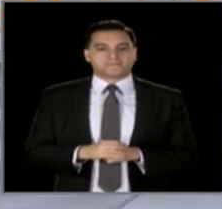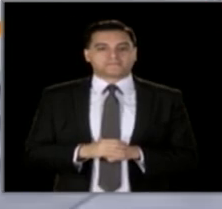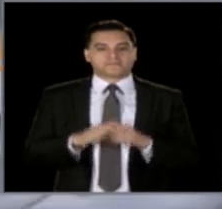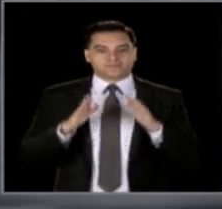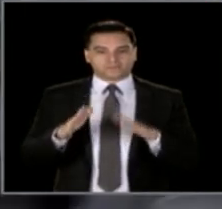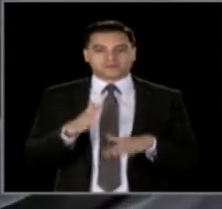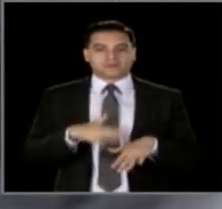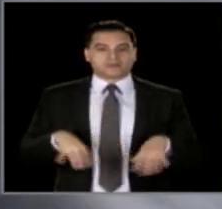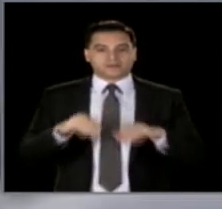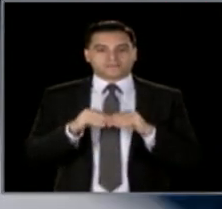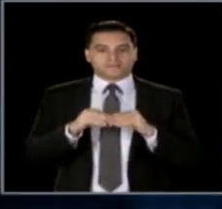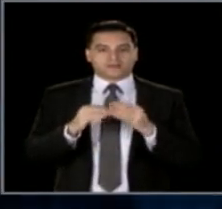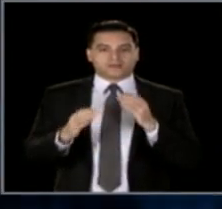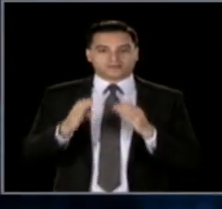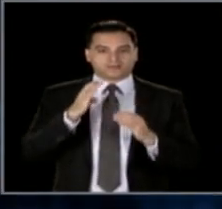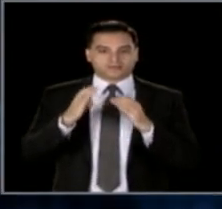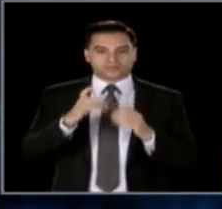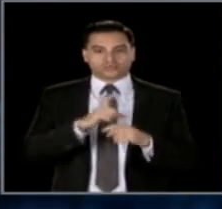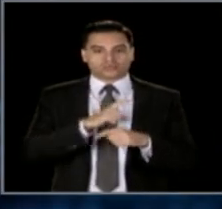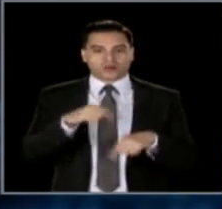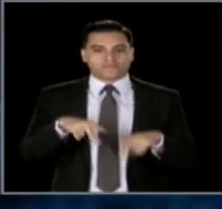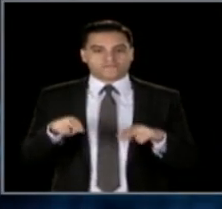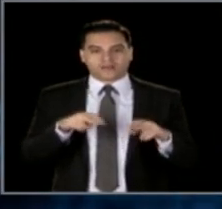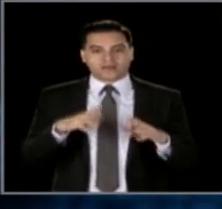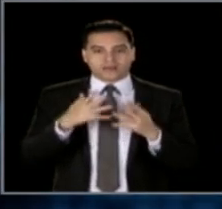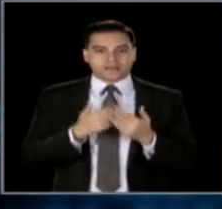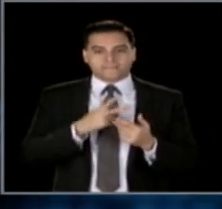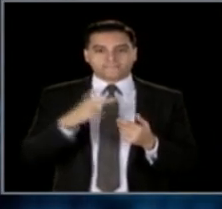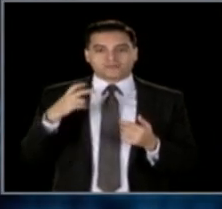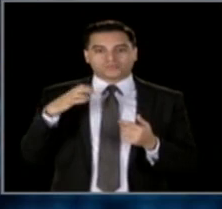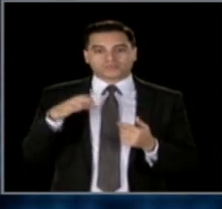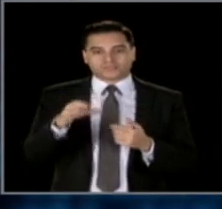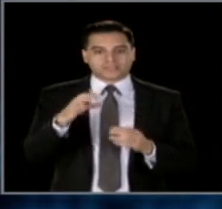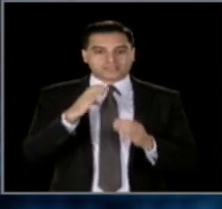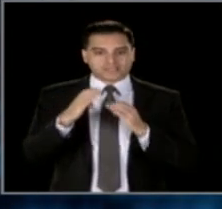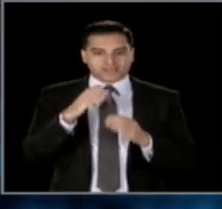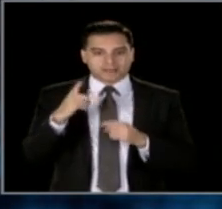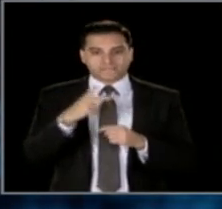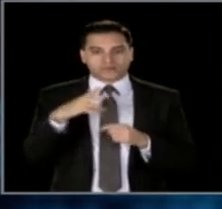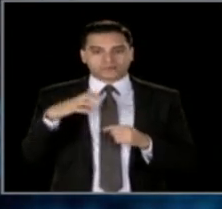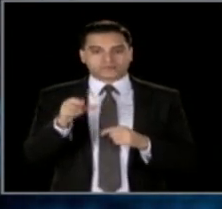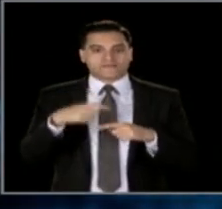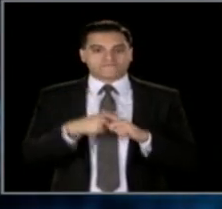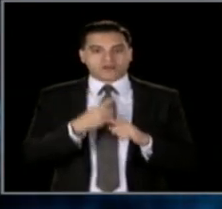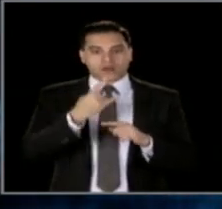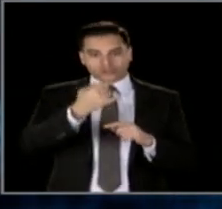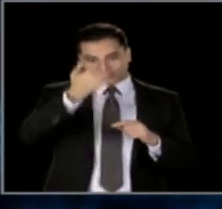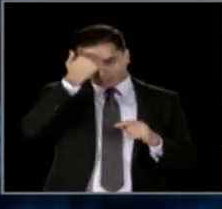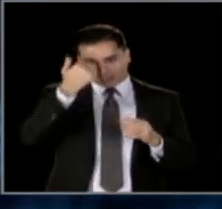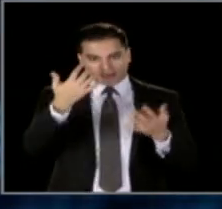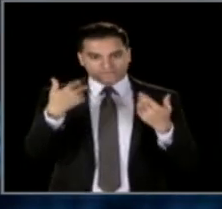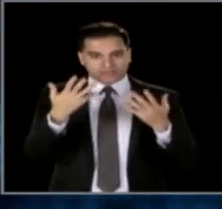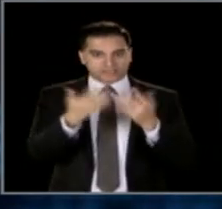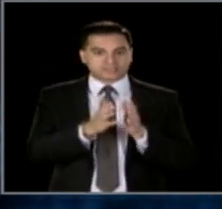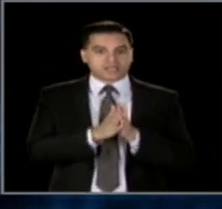وبكده يبقى اجمالي النقط اللي في حلقة 290 نقطة، وكل نقطة ب 10,000 جنيه